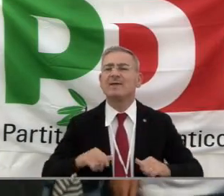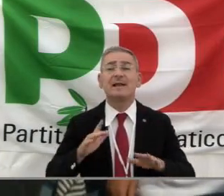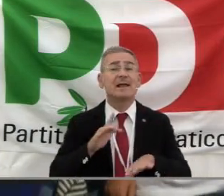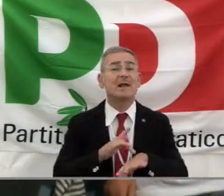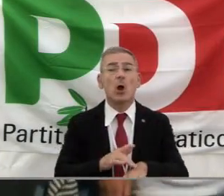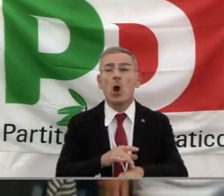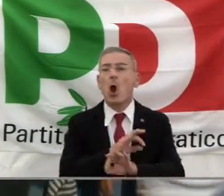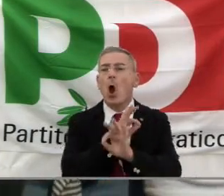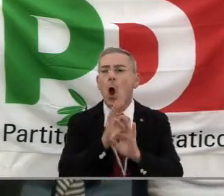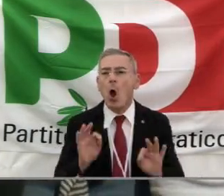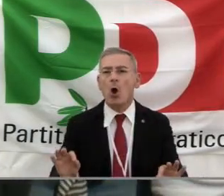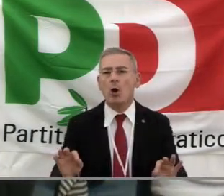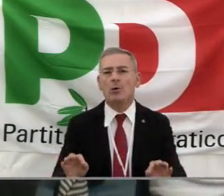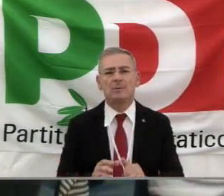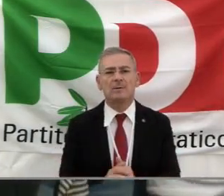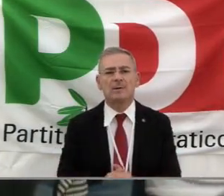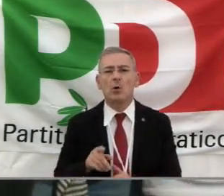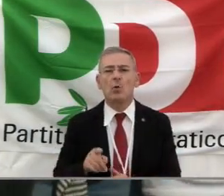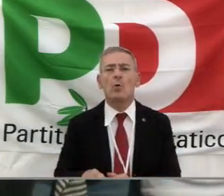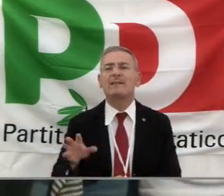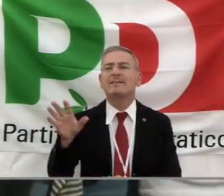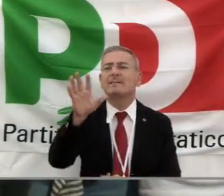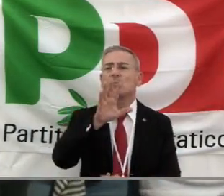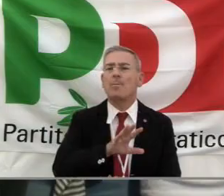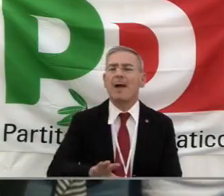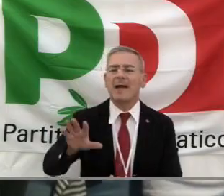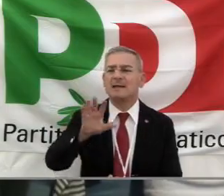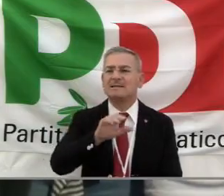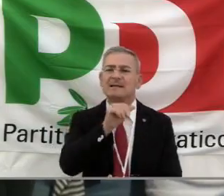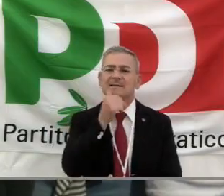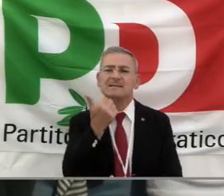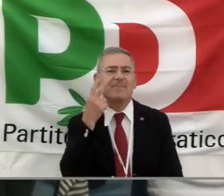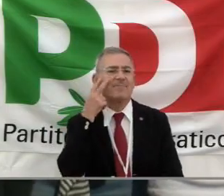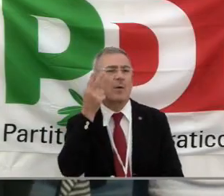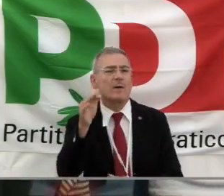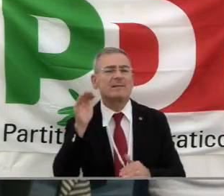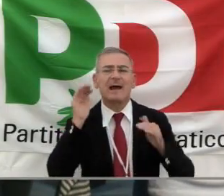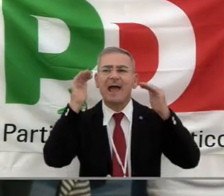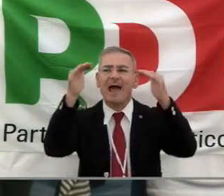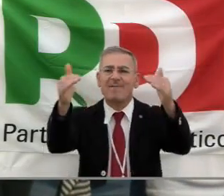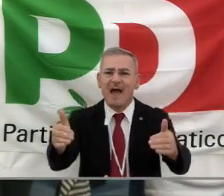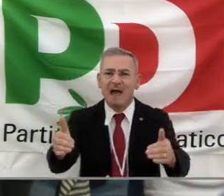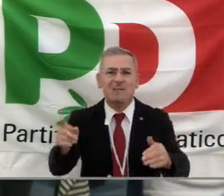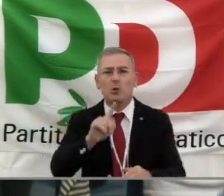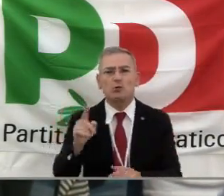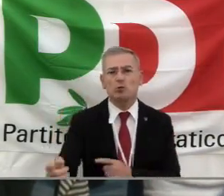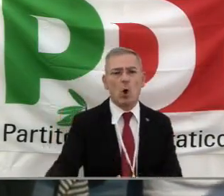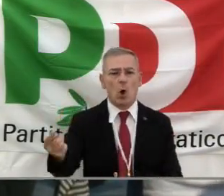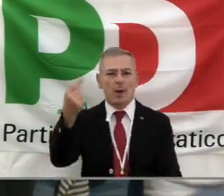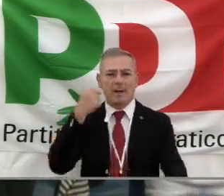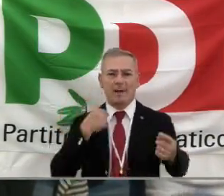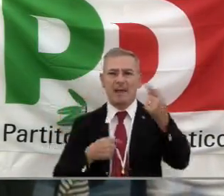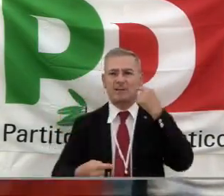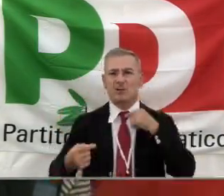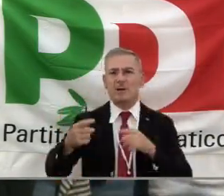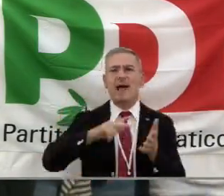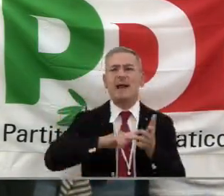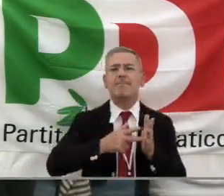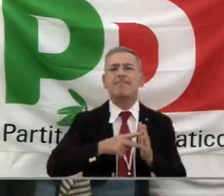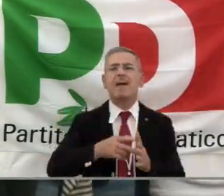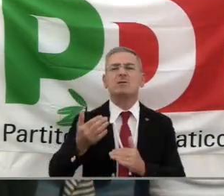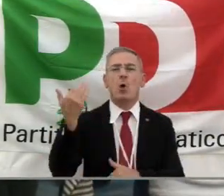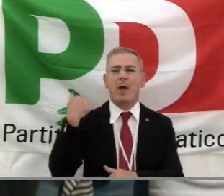toccano. Questo paese ha bisogno di guardare avanti, non di tornare al